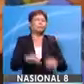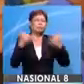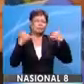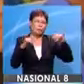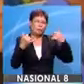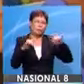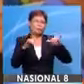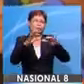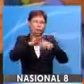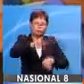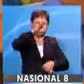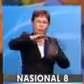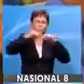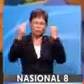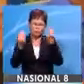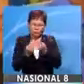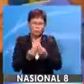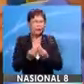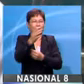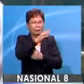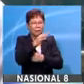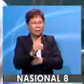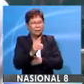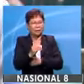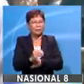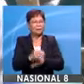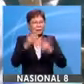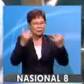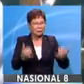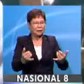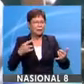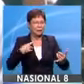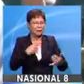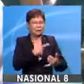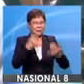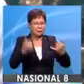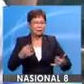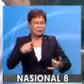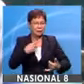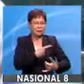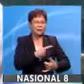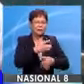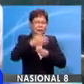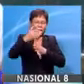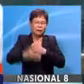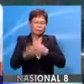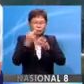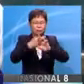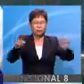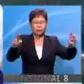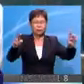jiwa masyarakat dan sekarang ni kita dalam membuat